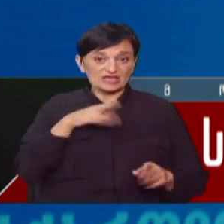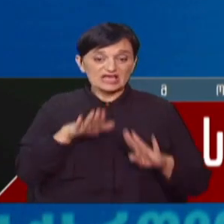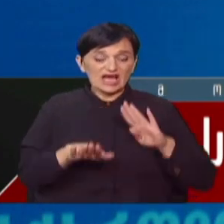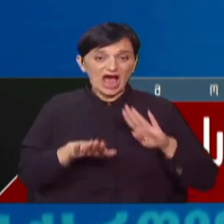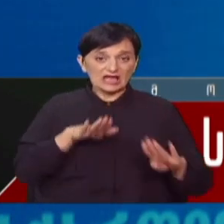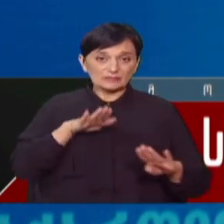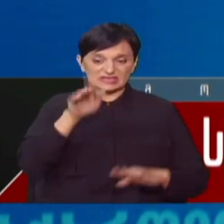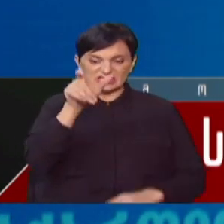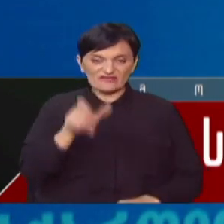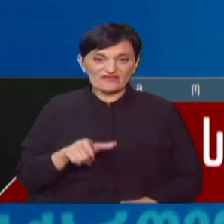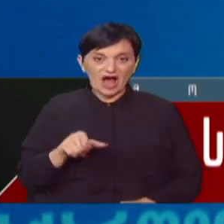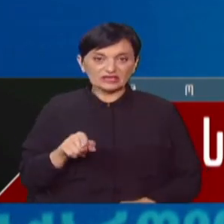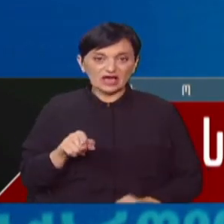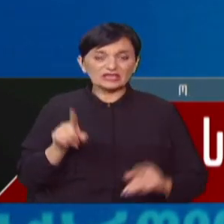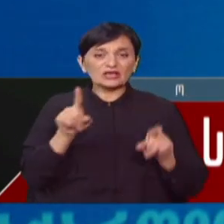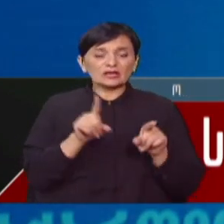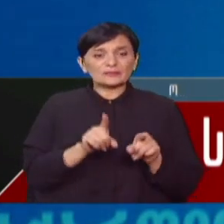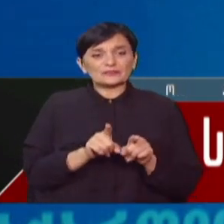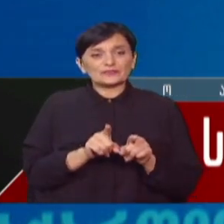ხელმძღვანელი ისეთ